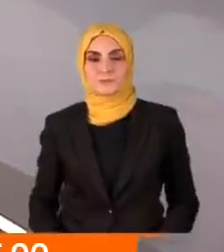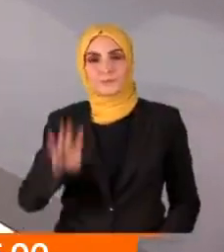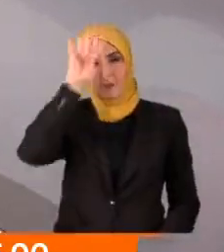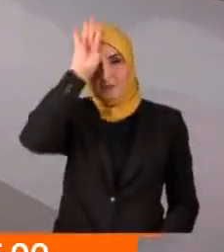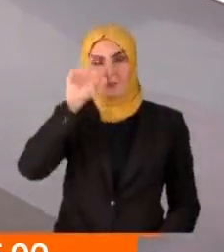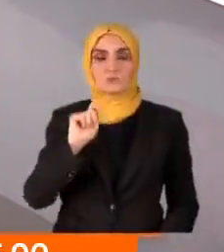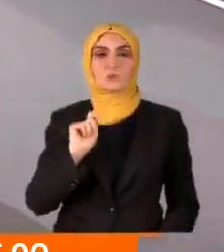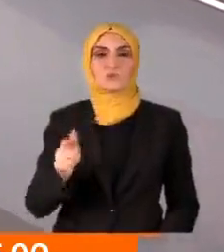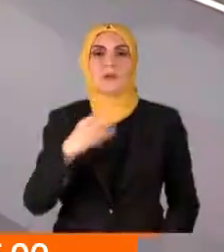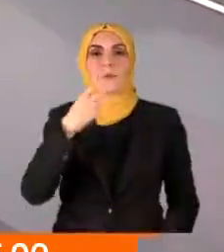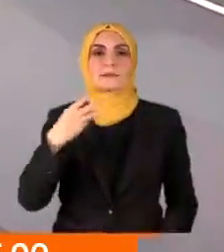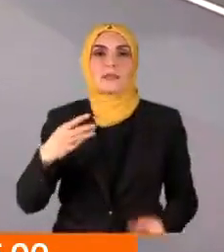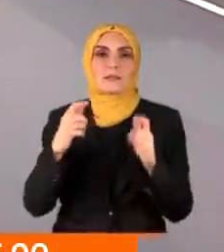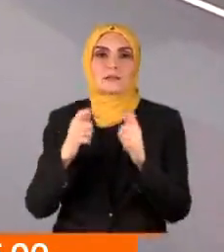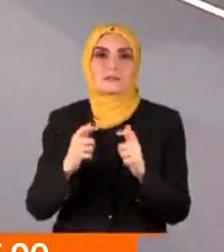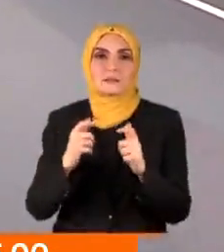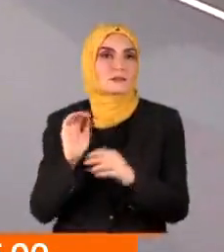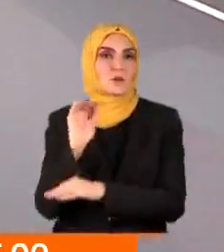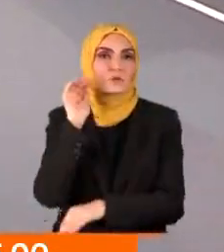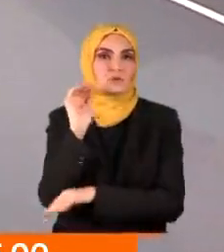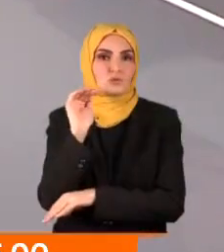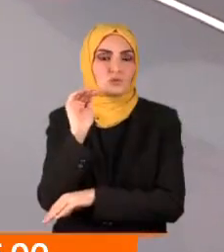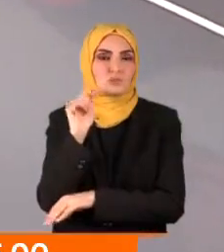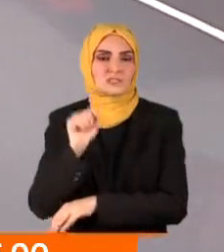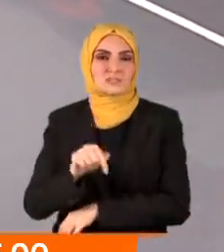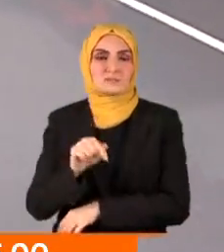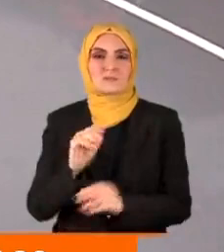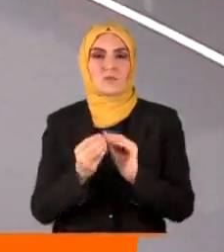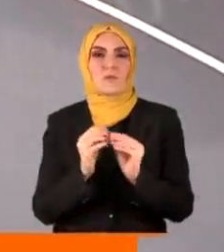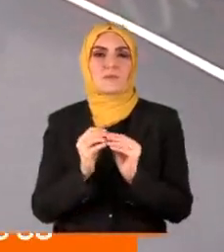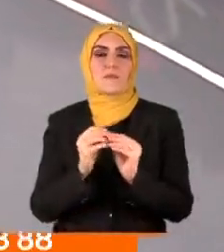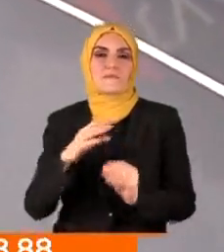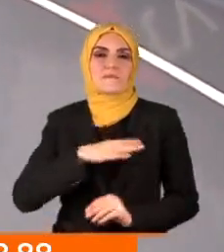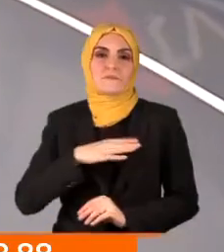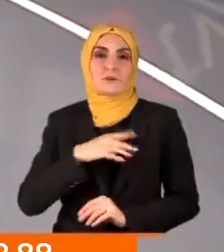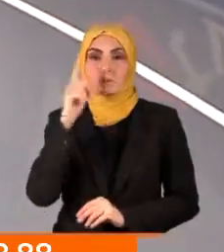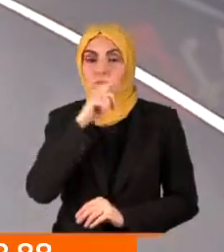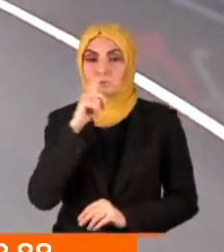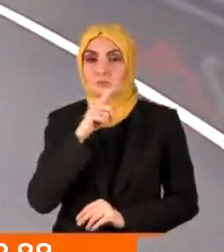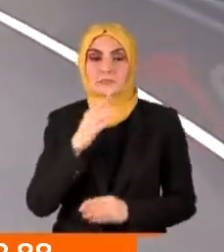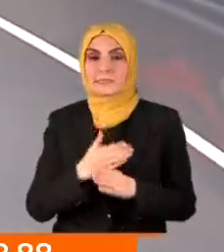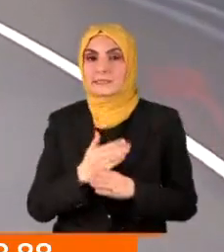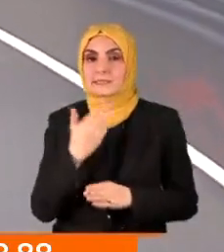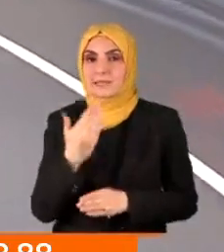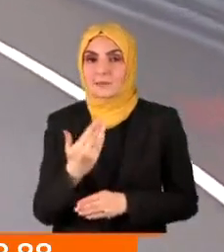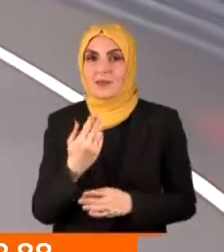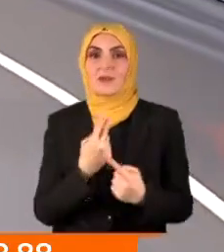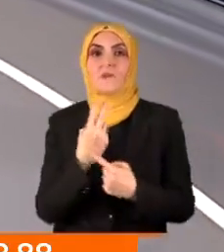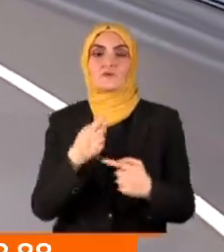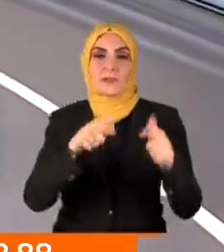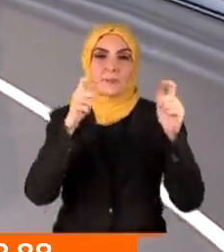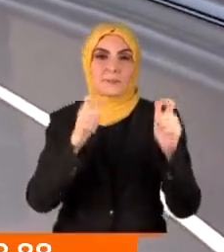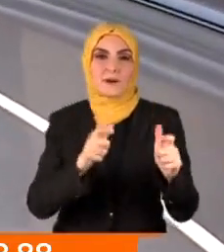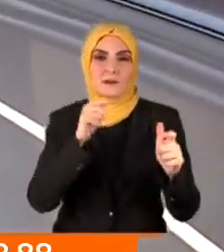İstanbul Esenler'de yaşayanların başı şu sıra dertte. Sebebi İdaoki, Yavuz Selim Mahallesi'ne dadanan madde bağımlıları. O